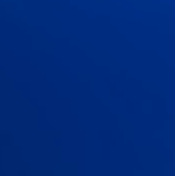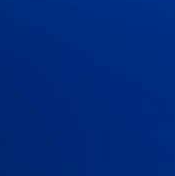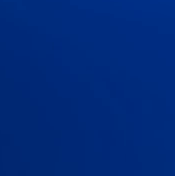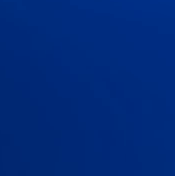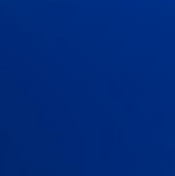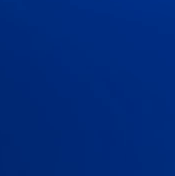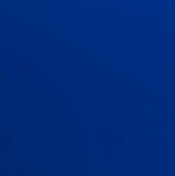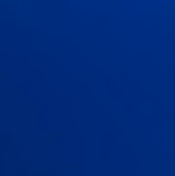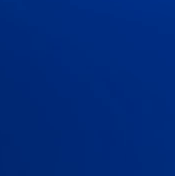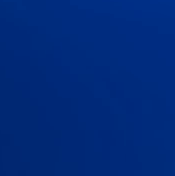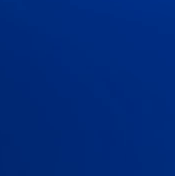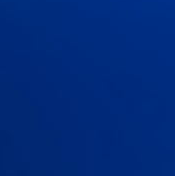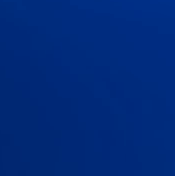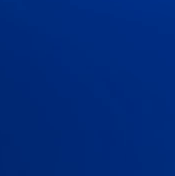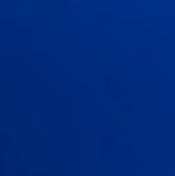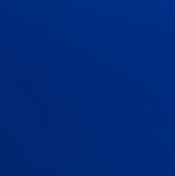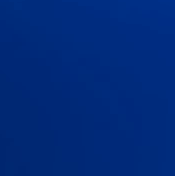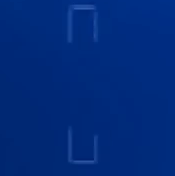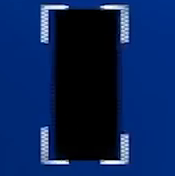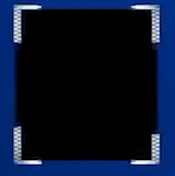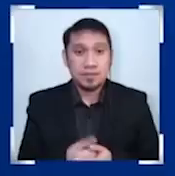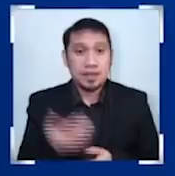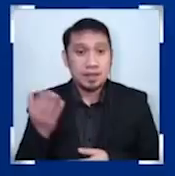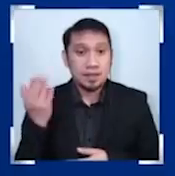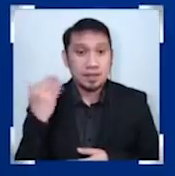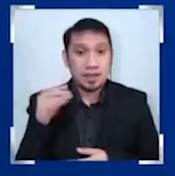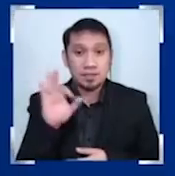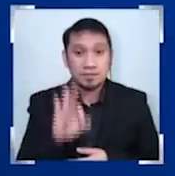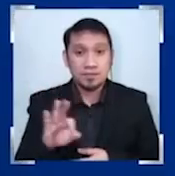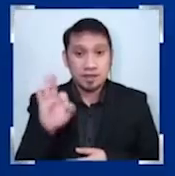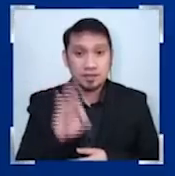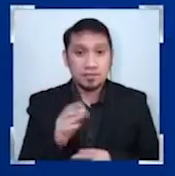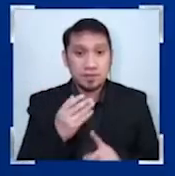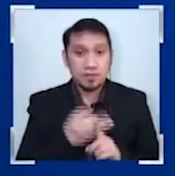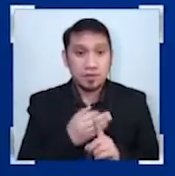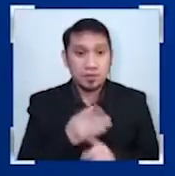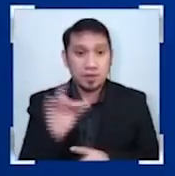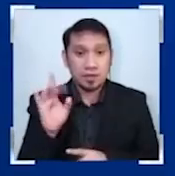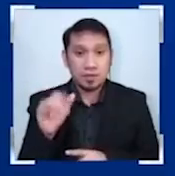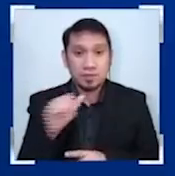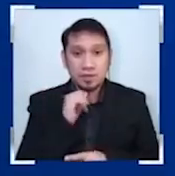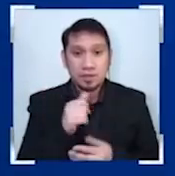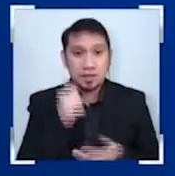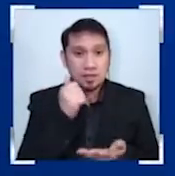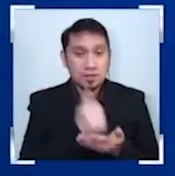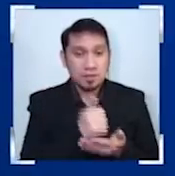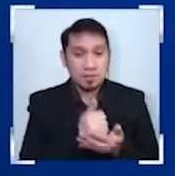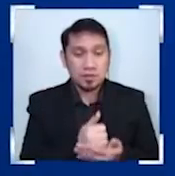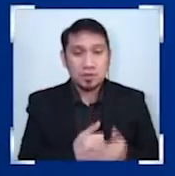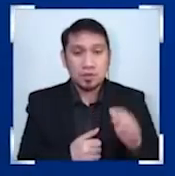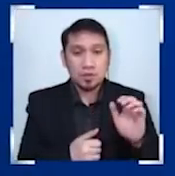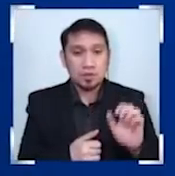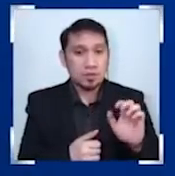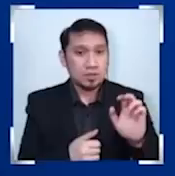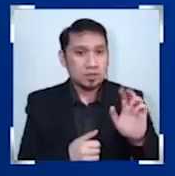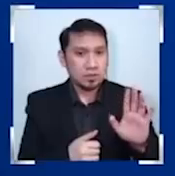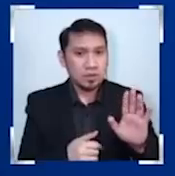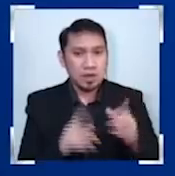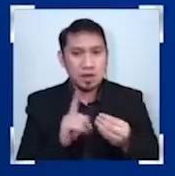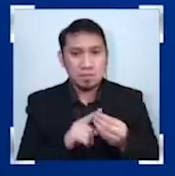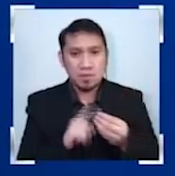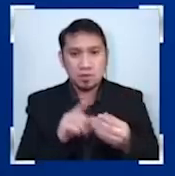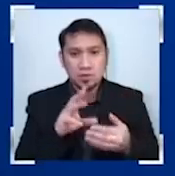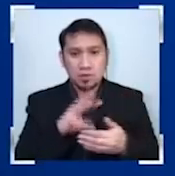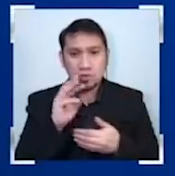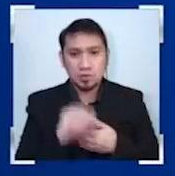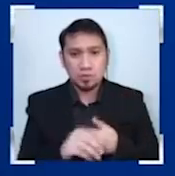ang bahagi ng report namin noong Biyernes, February 18, tungkol sa hindi pagpasa sa pamantayan ng European Commission ng curriculum ng ilang maritime schools